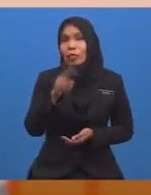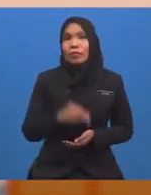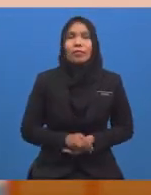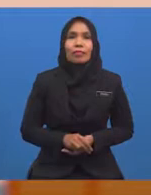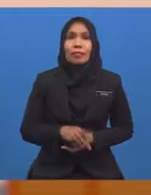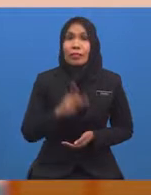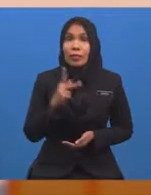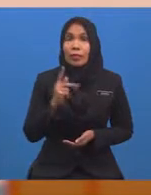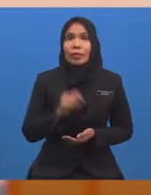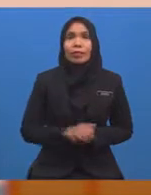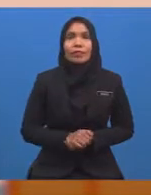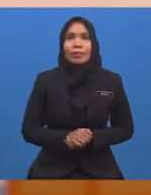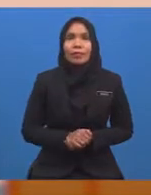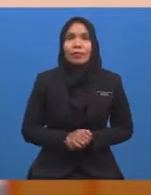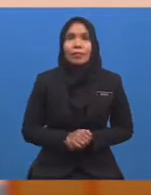betul